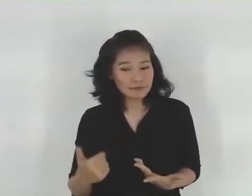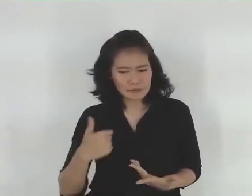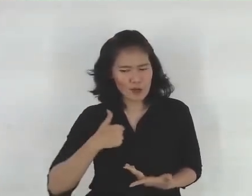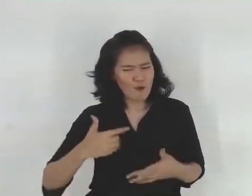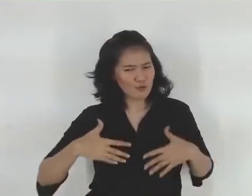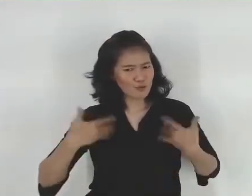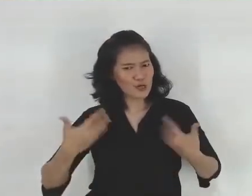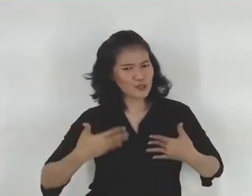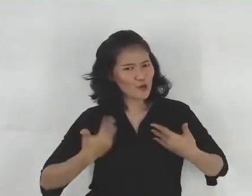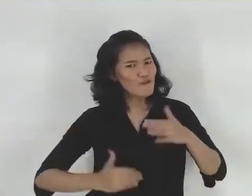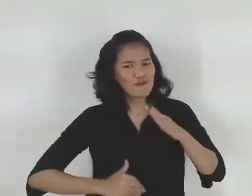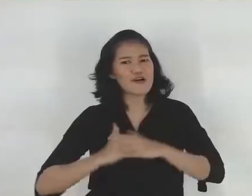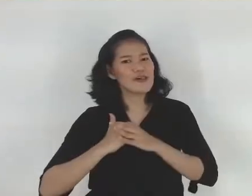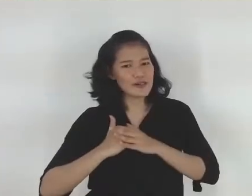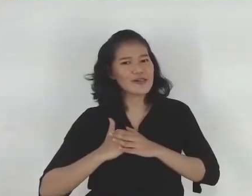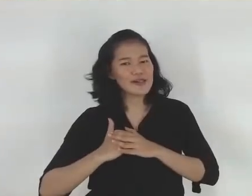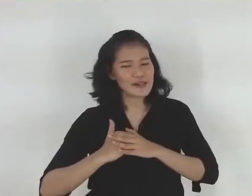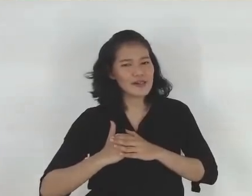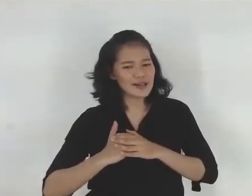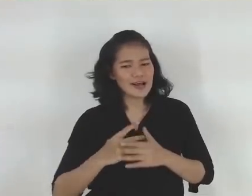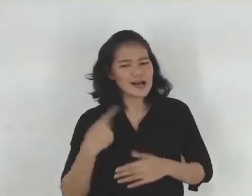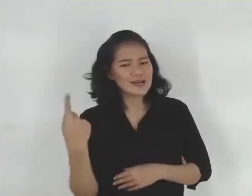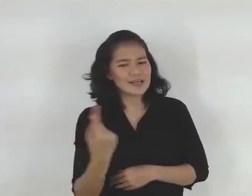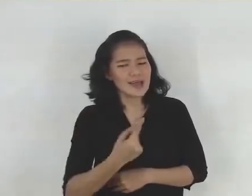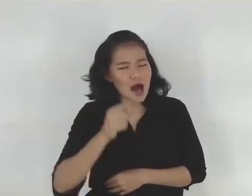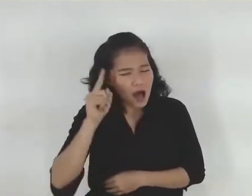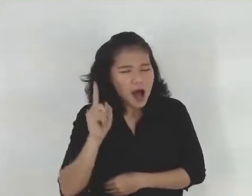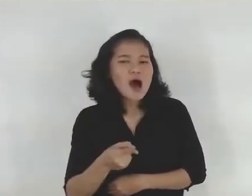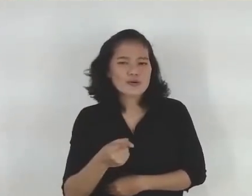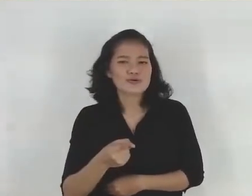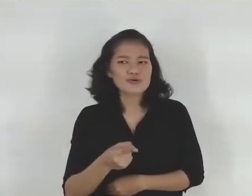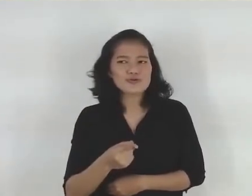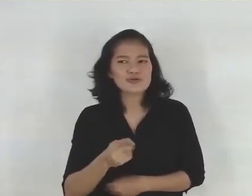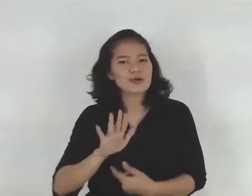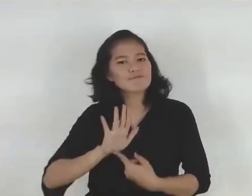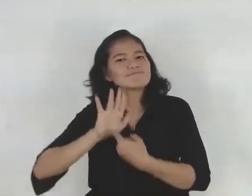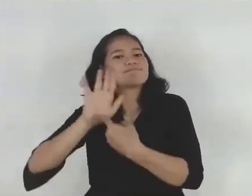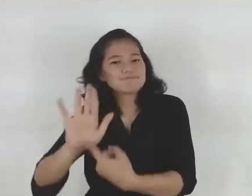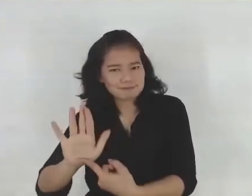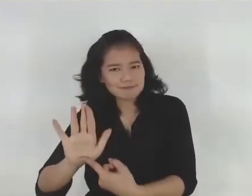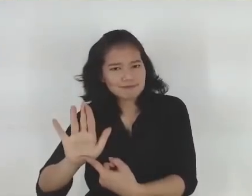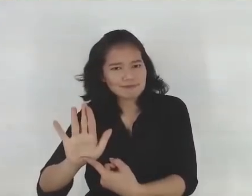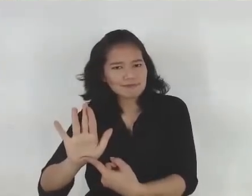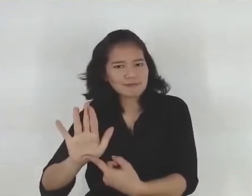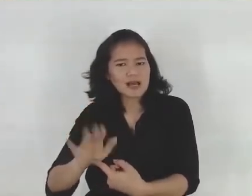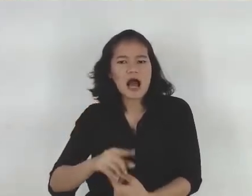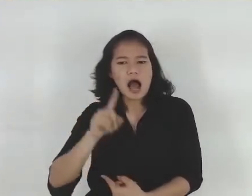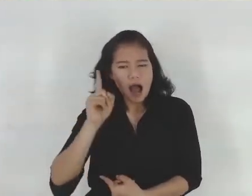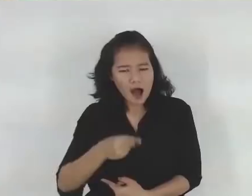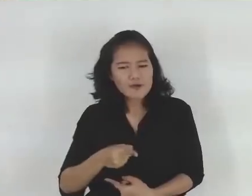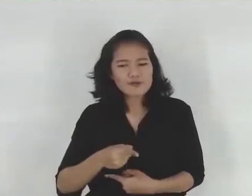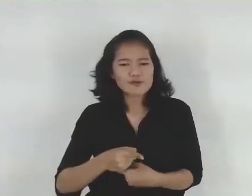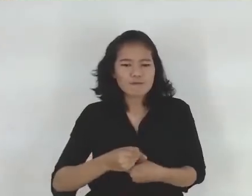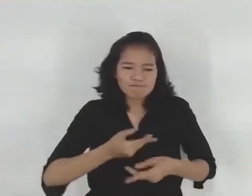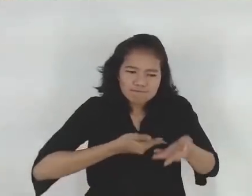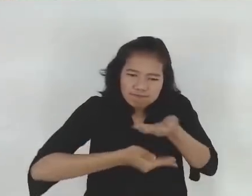Sukacita Ayo kita seharusnya menunjukkan Kita seharusnya membagikan sukacita